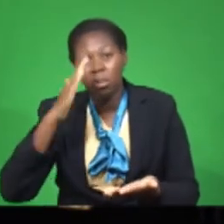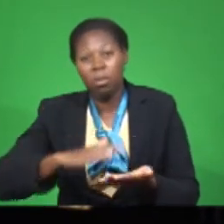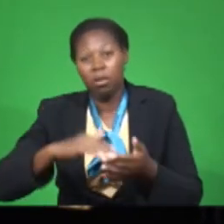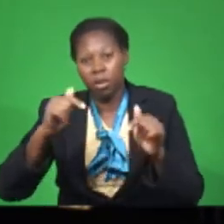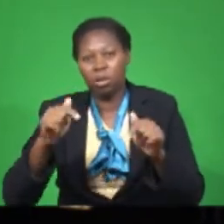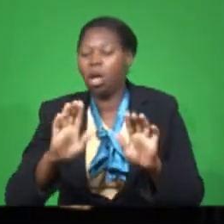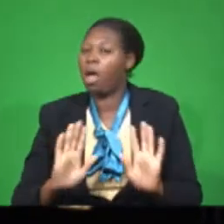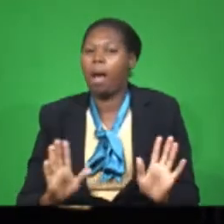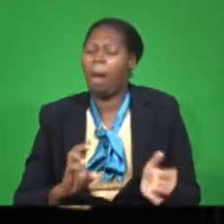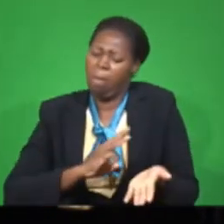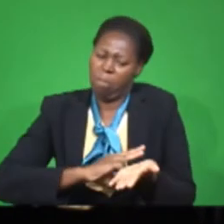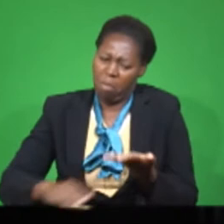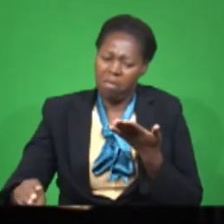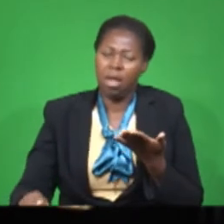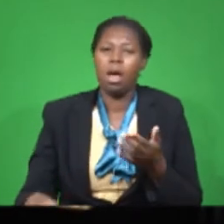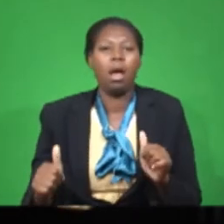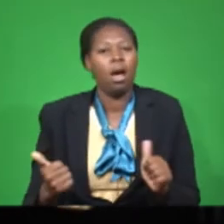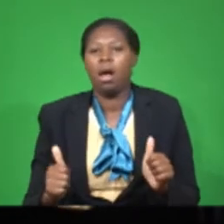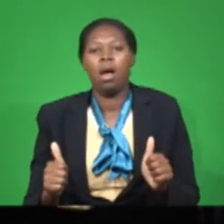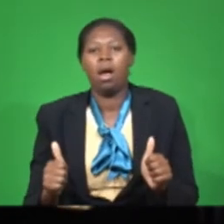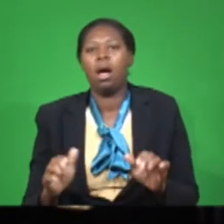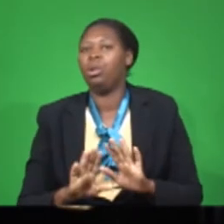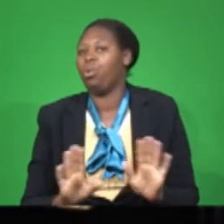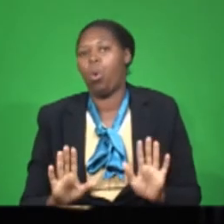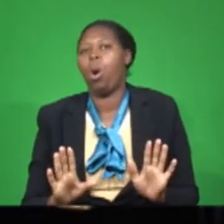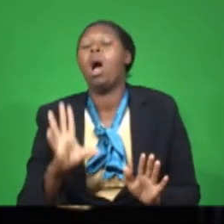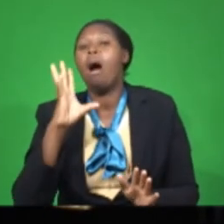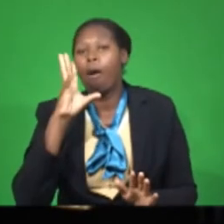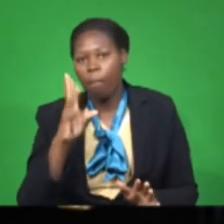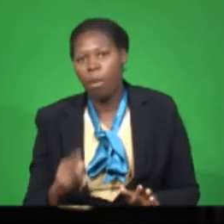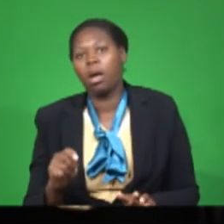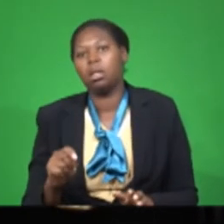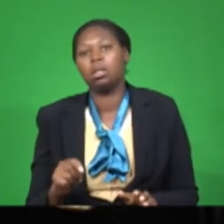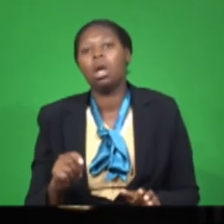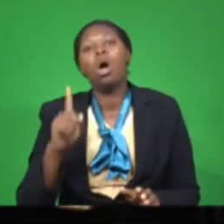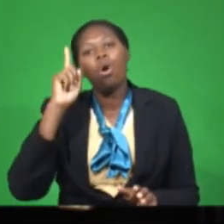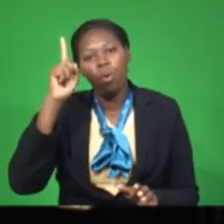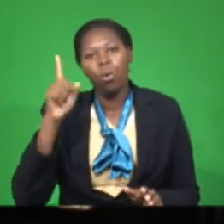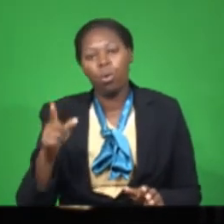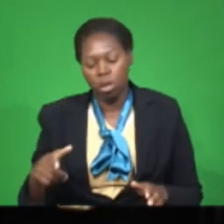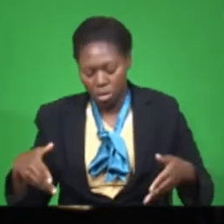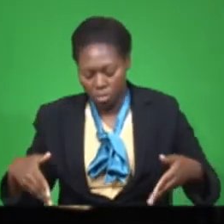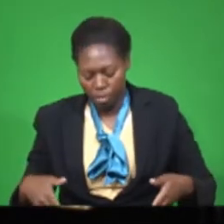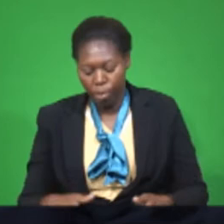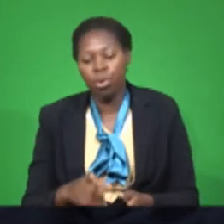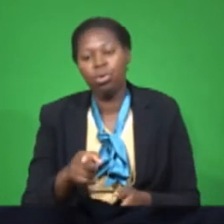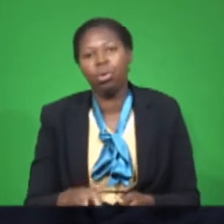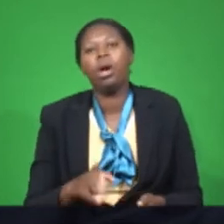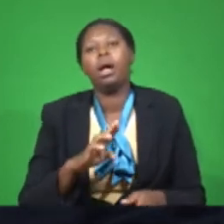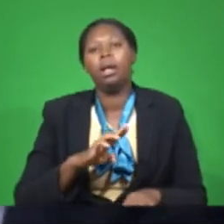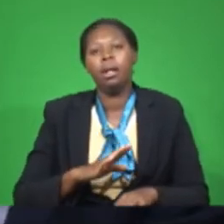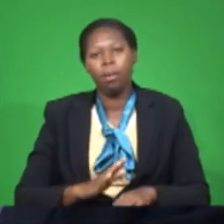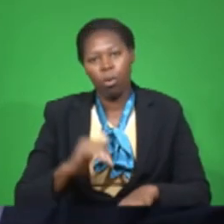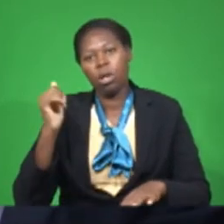aiwa asi bipi raitwa namwari nderekuti wazvarwa patsva waakunzi mwana wamwari iwanga uri mwana wekuraswa